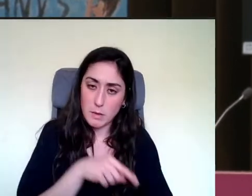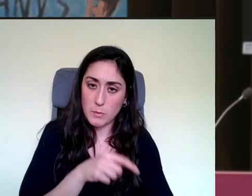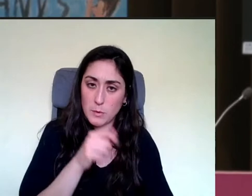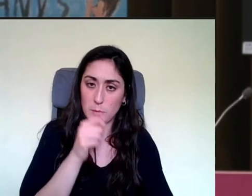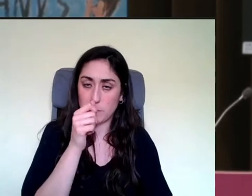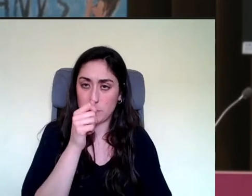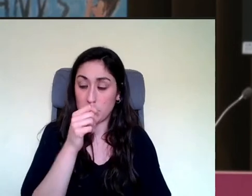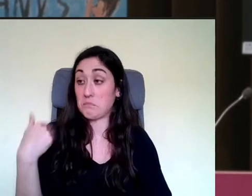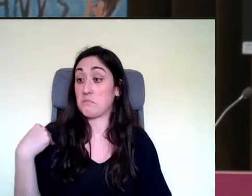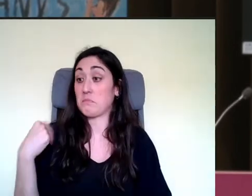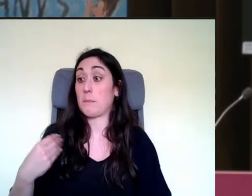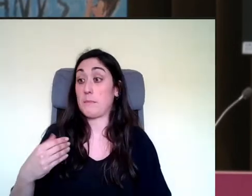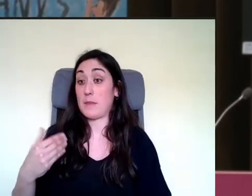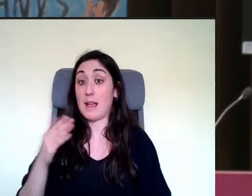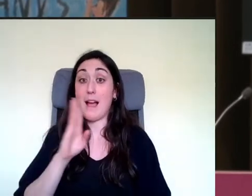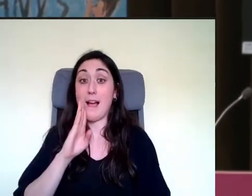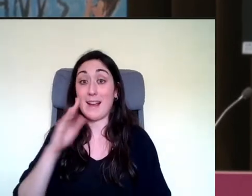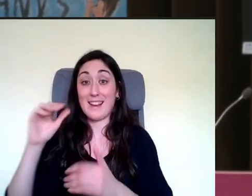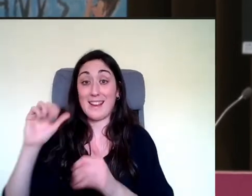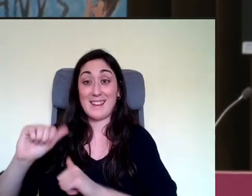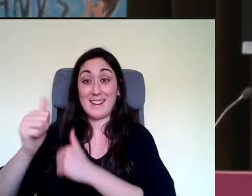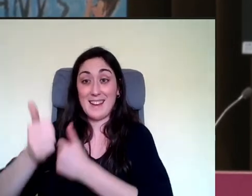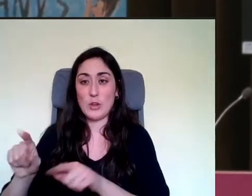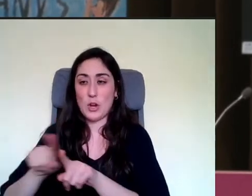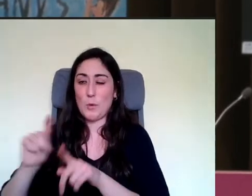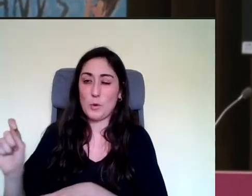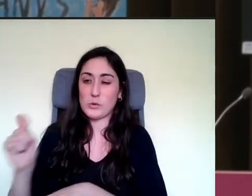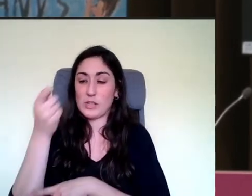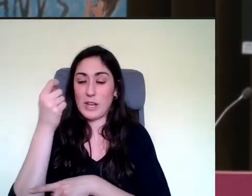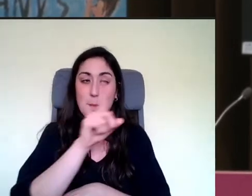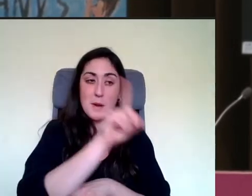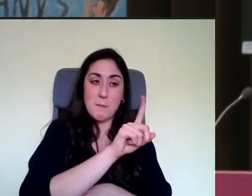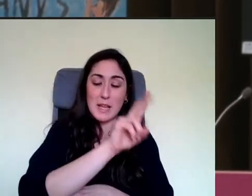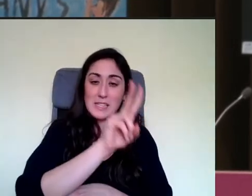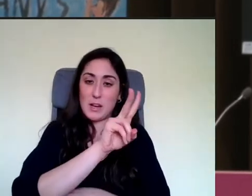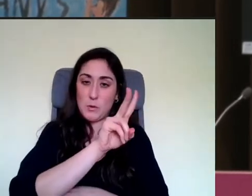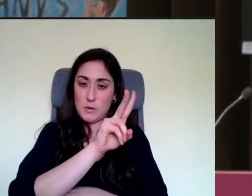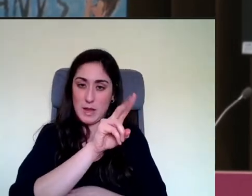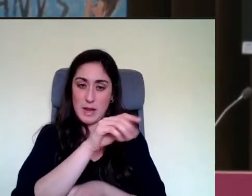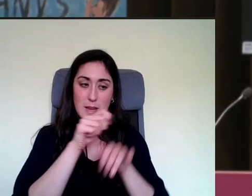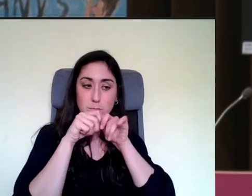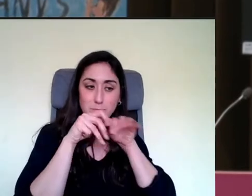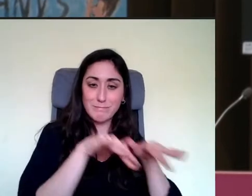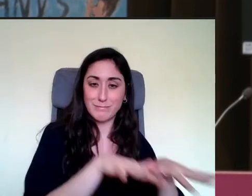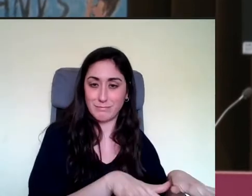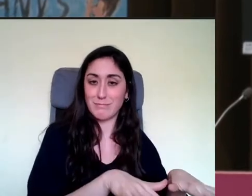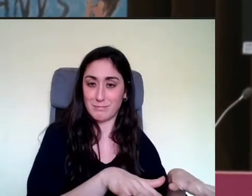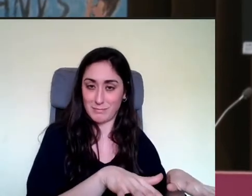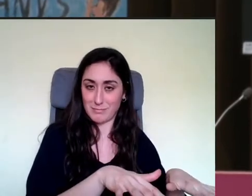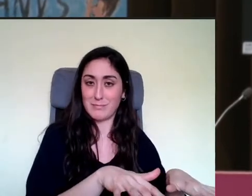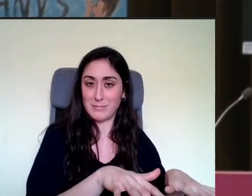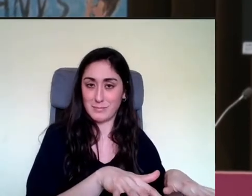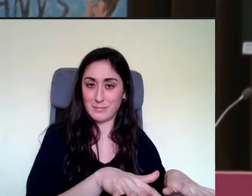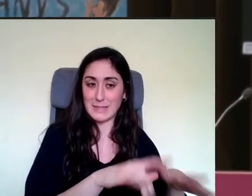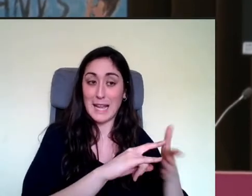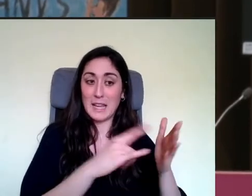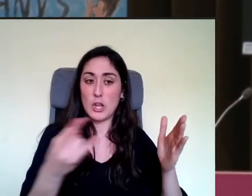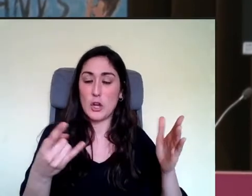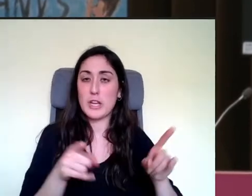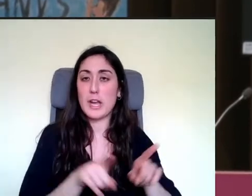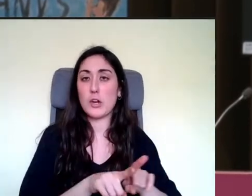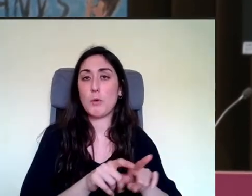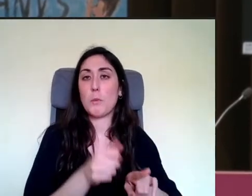és aconseguir arribar a primària i secundària en que la tecnologia arribi d'una manera molt